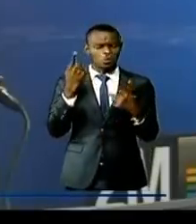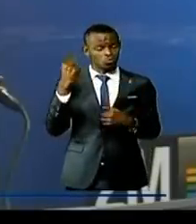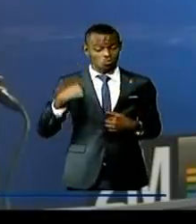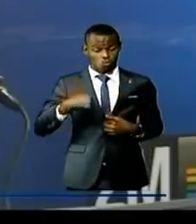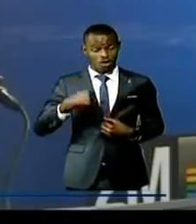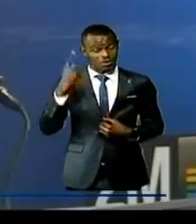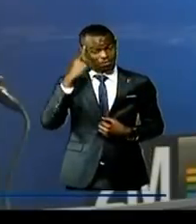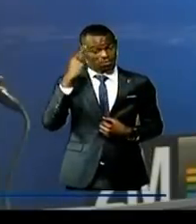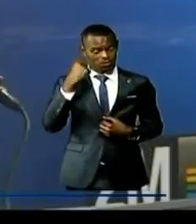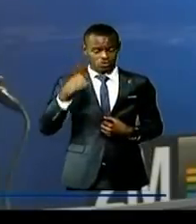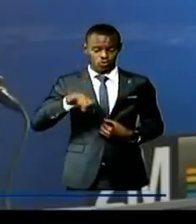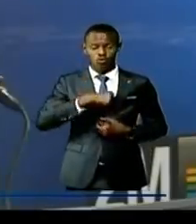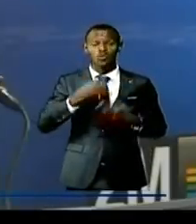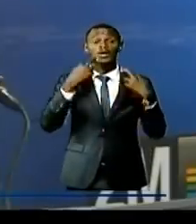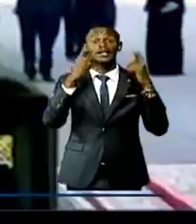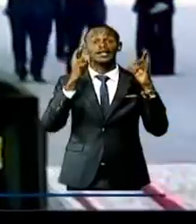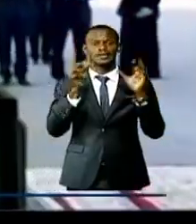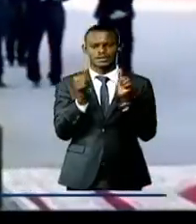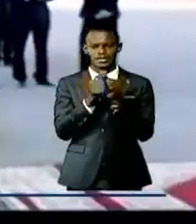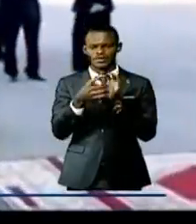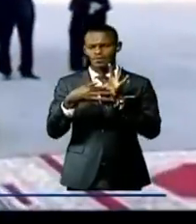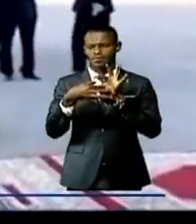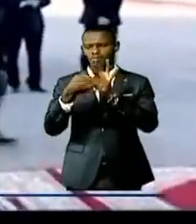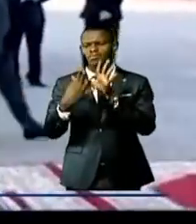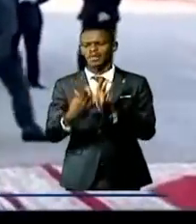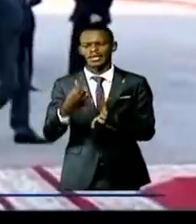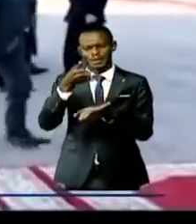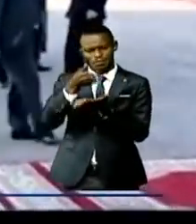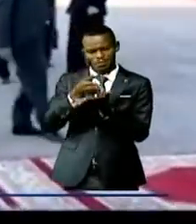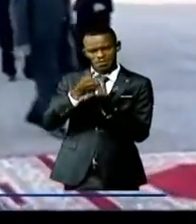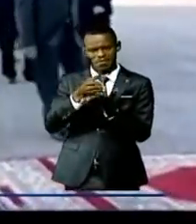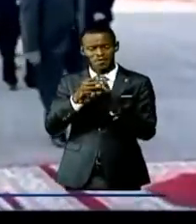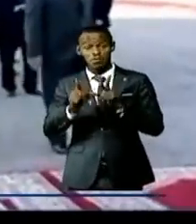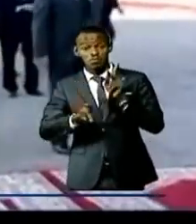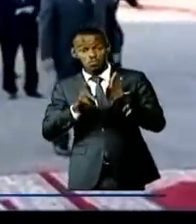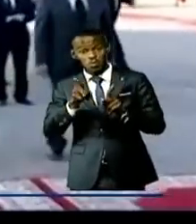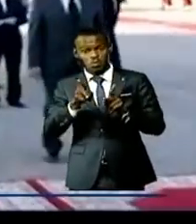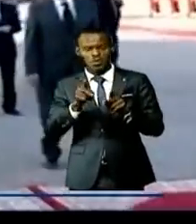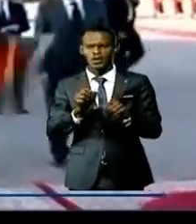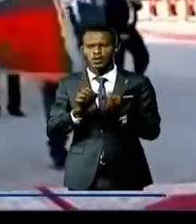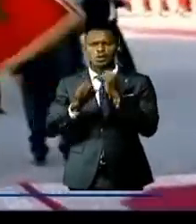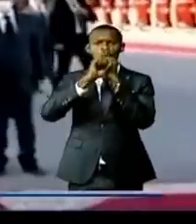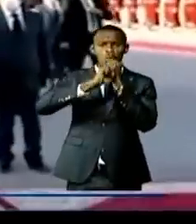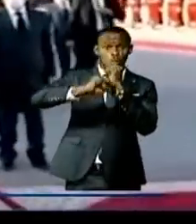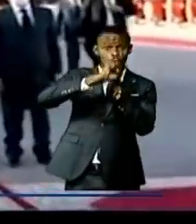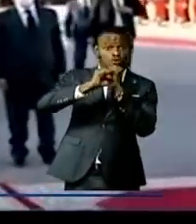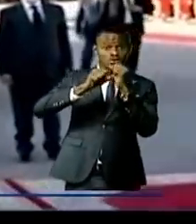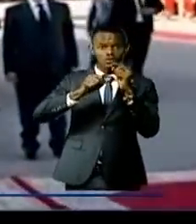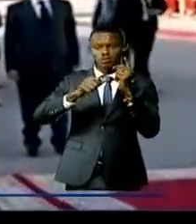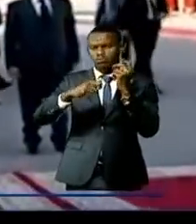ou internationaux, et de mobiliser beaucoup de monde autour de la vision de Sa Majesté Allah Hinsro.